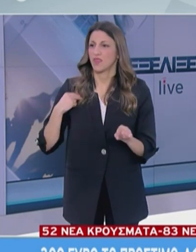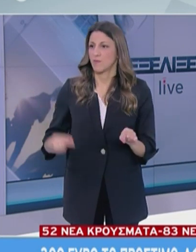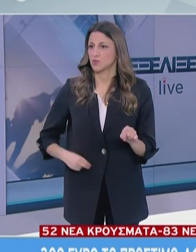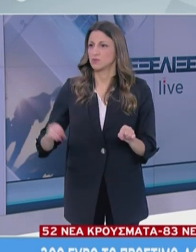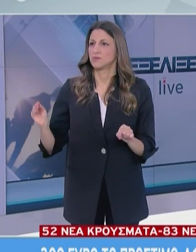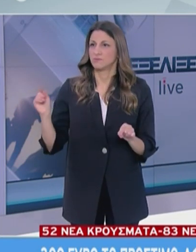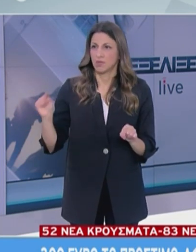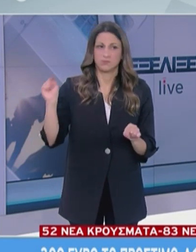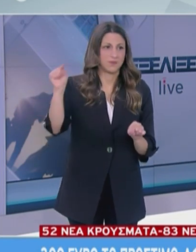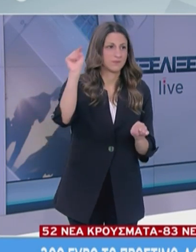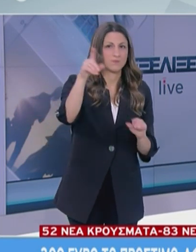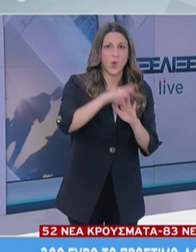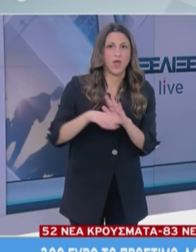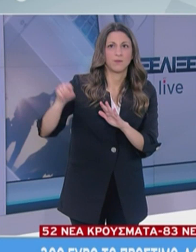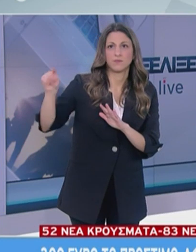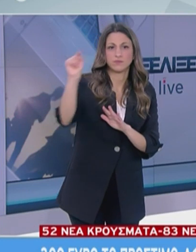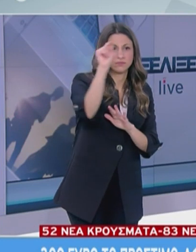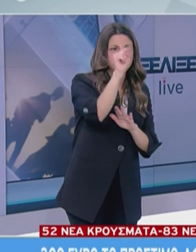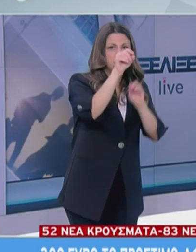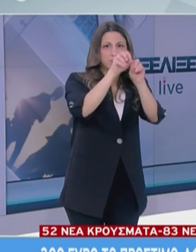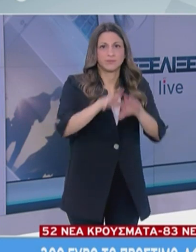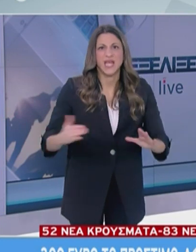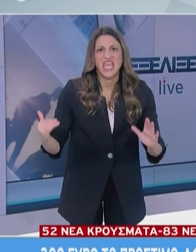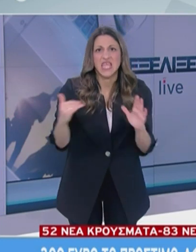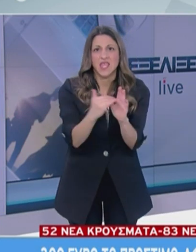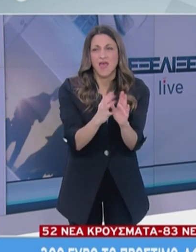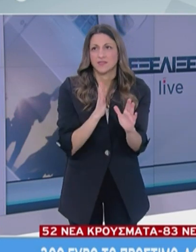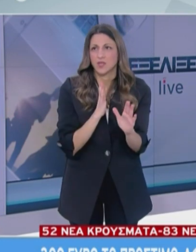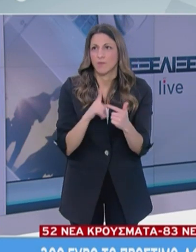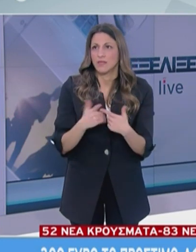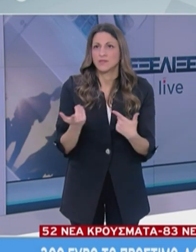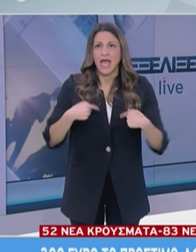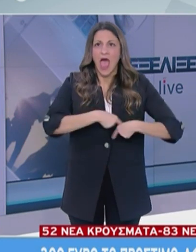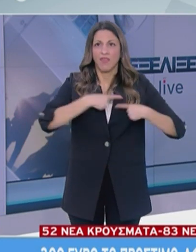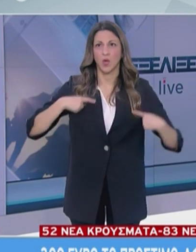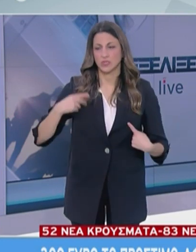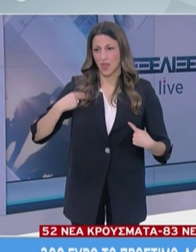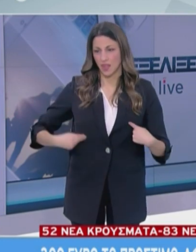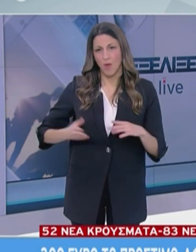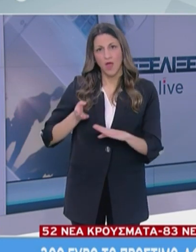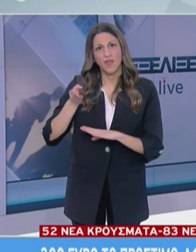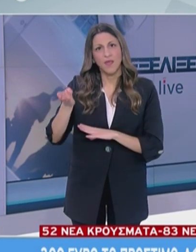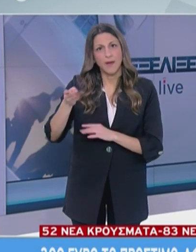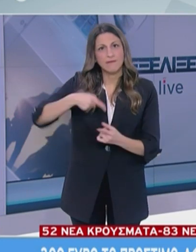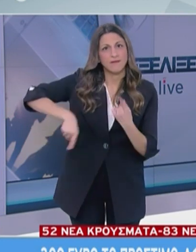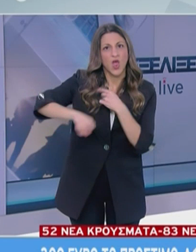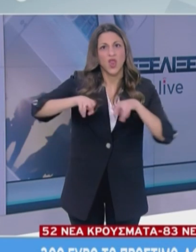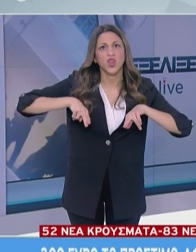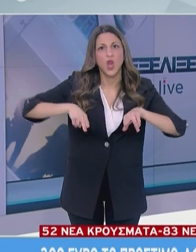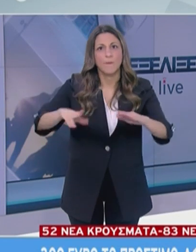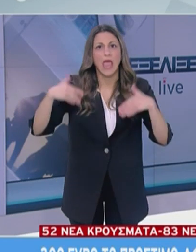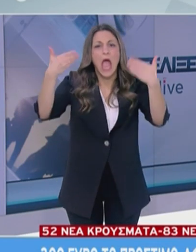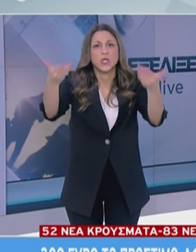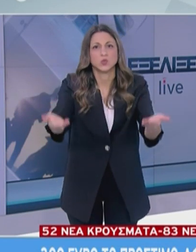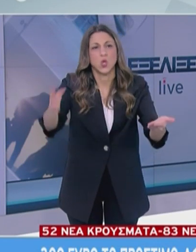πρωτοβουλίες, εκατοντάδες ή ακόμα και χιλιάδες πολίτες, εργαζόμενοι ή εθελοντές των Δήμων, να μετακινούνται στους δρόμους σε ολόκληρη τη